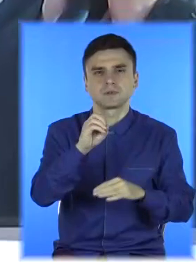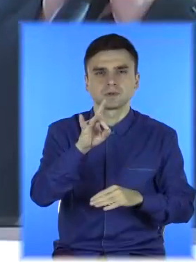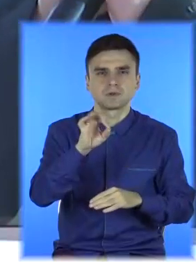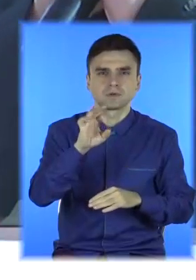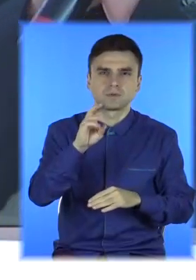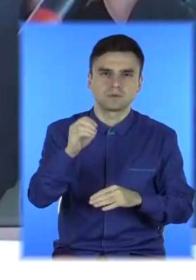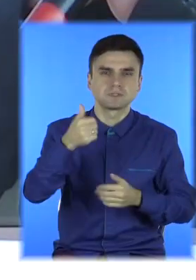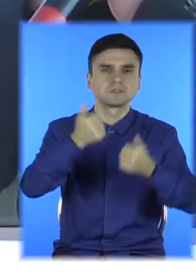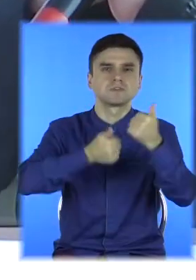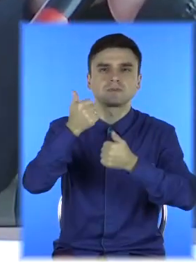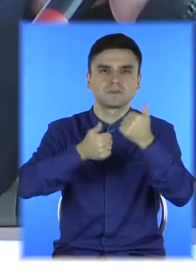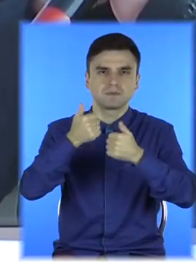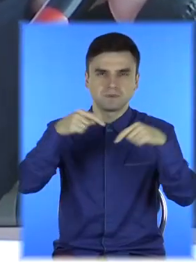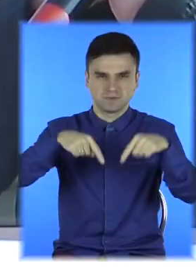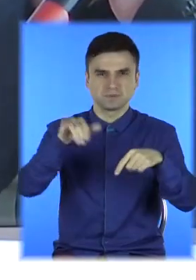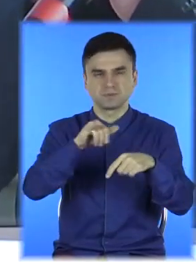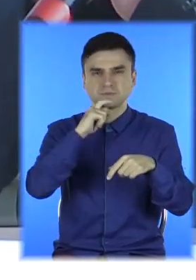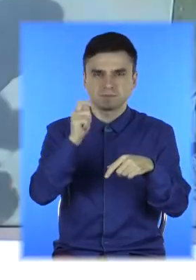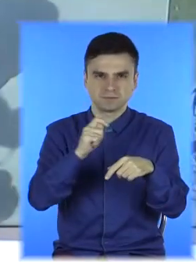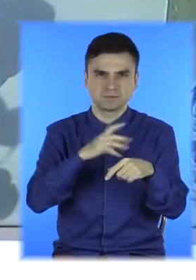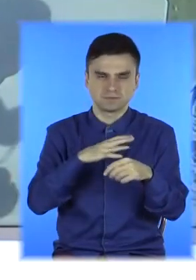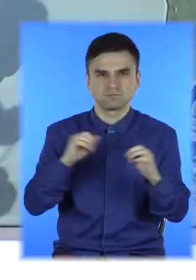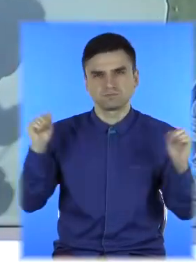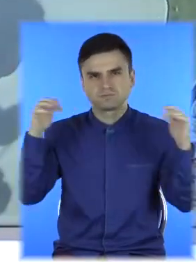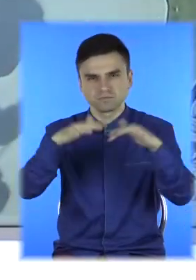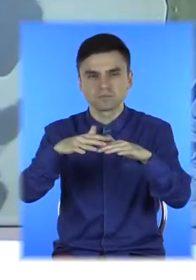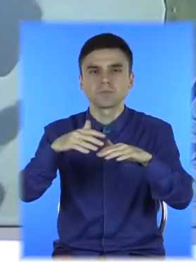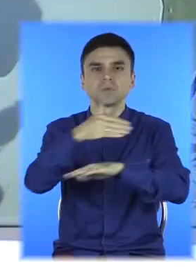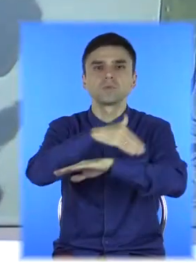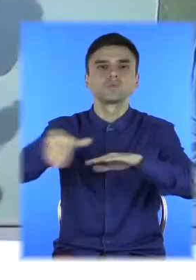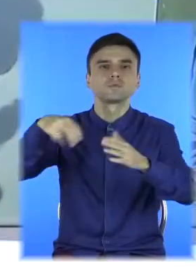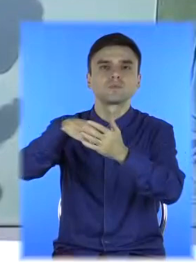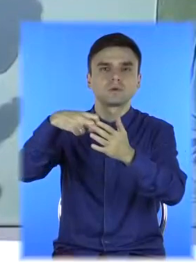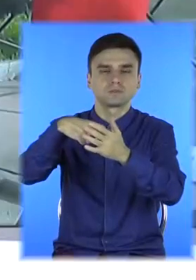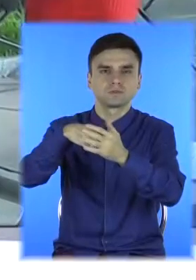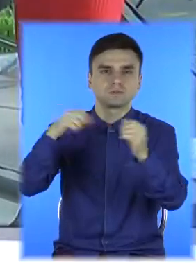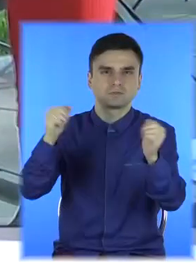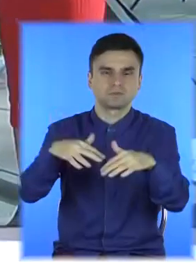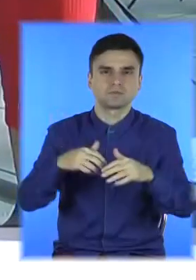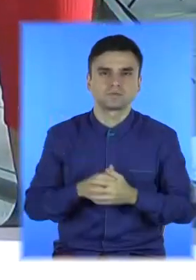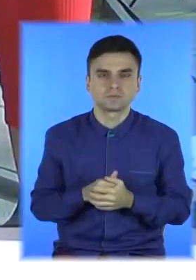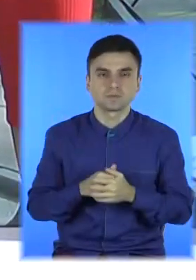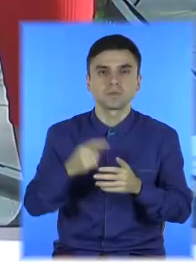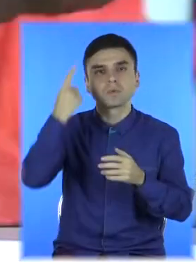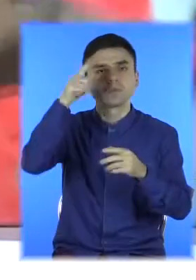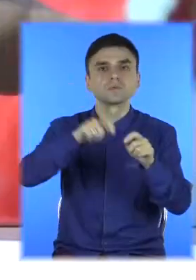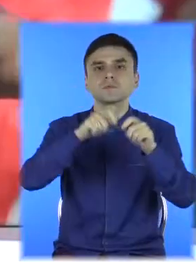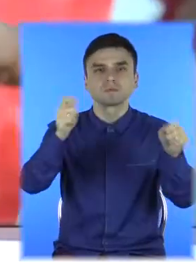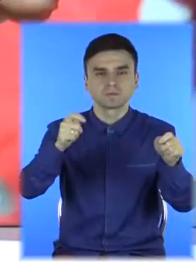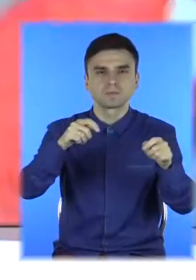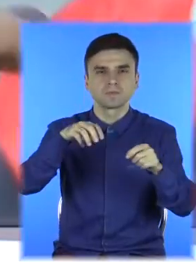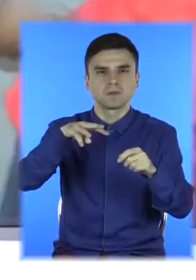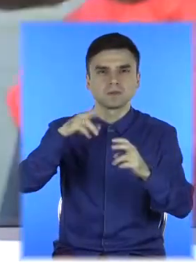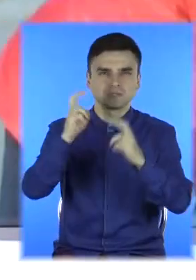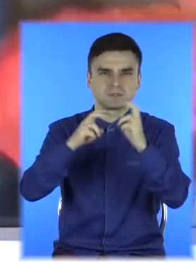виступило підприємство «Медінвестпромсервіс», що займається ремонтом та обслуговуванням технологічного залізничного транспорту.